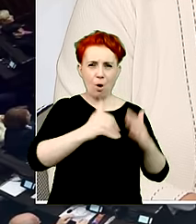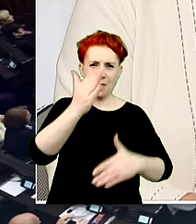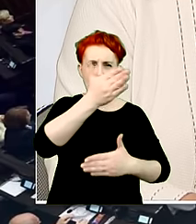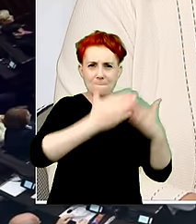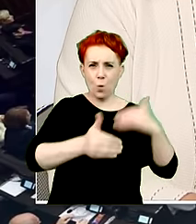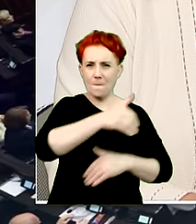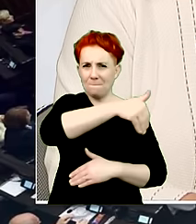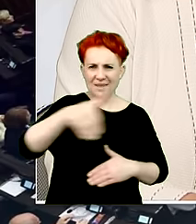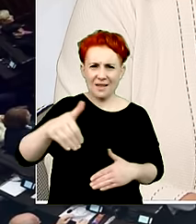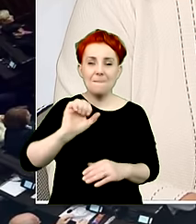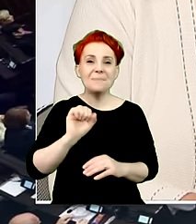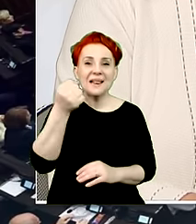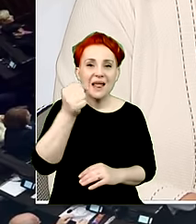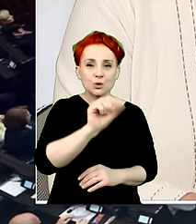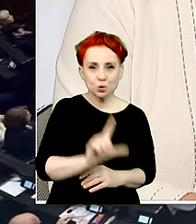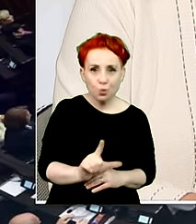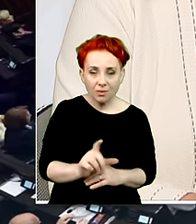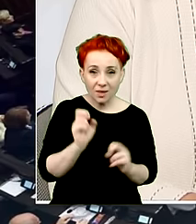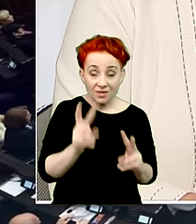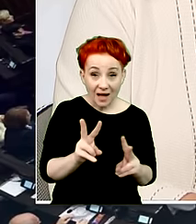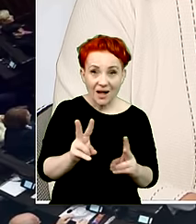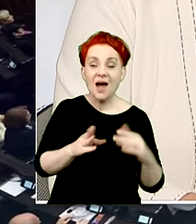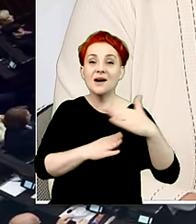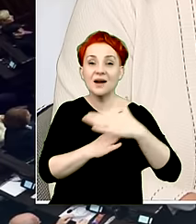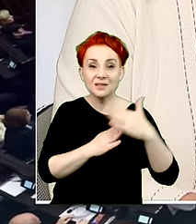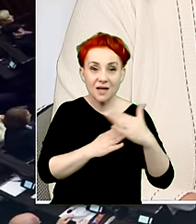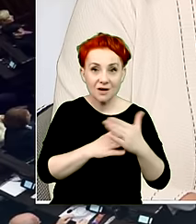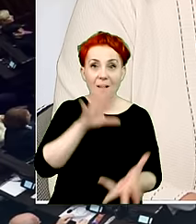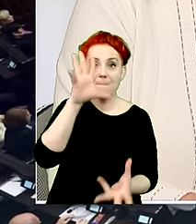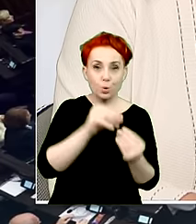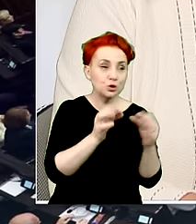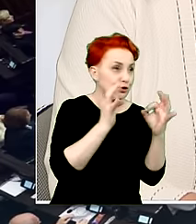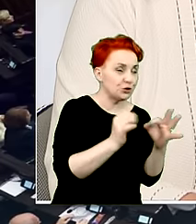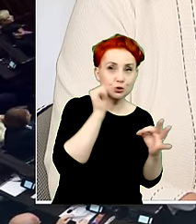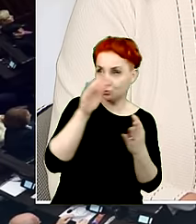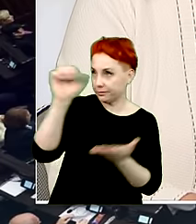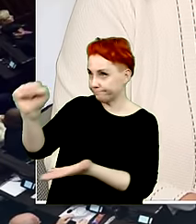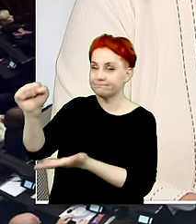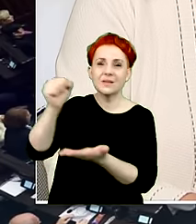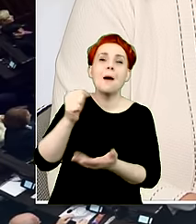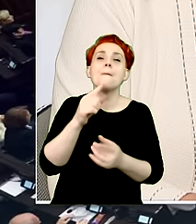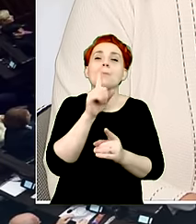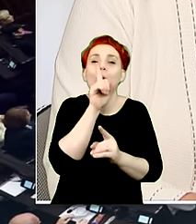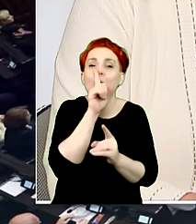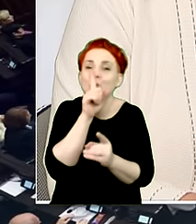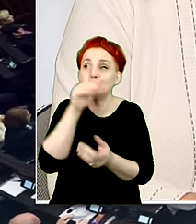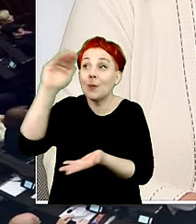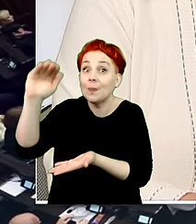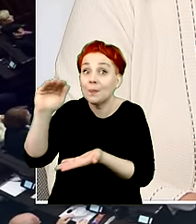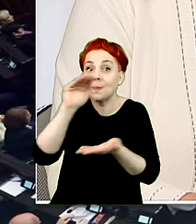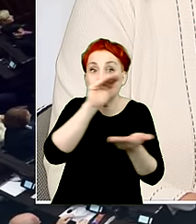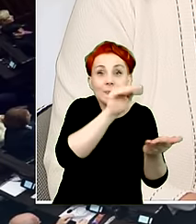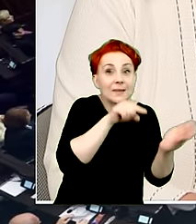senatorze. Może mi pan to wyjaśnić, że z rezerwy budżetowej z dnia na dzień praktycznie, po cichu, taka kasa idzie do